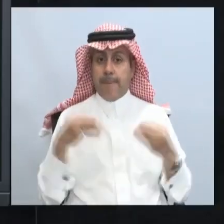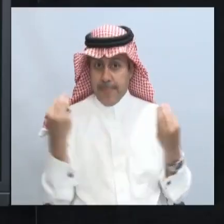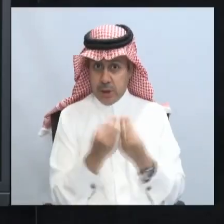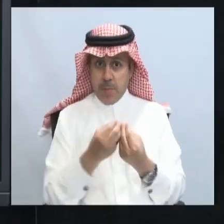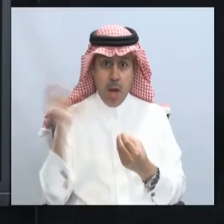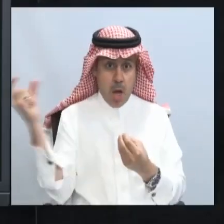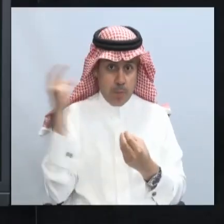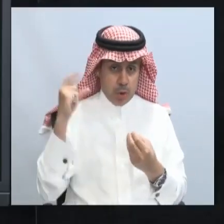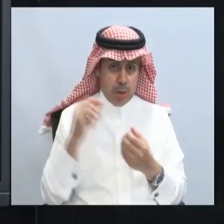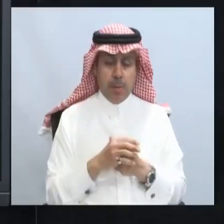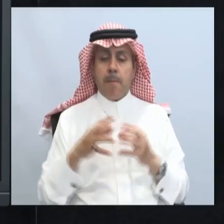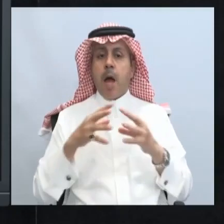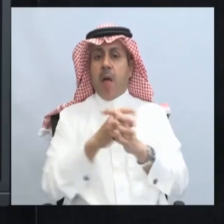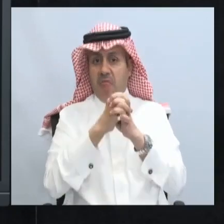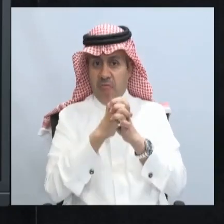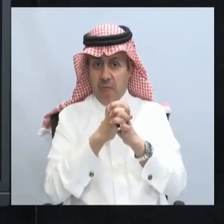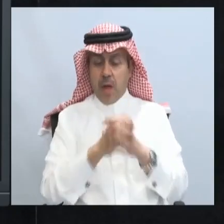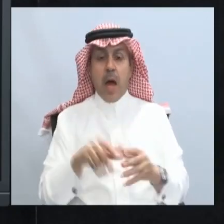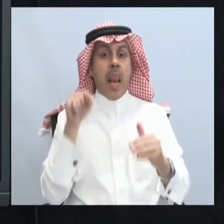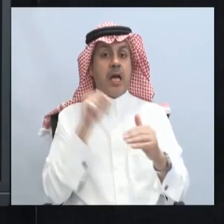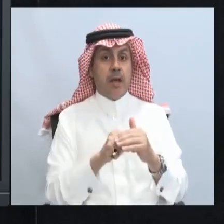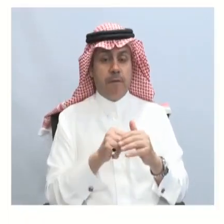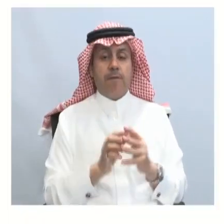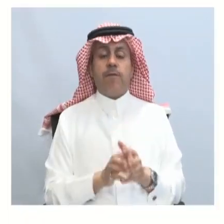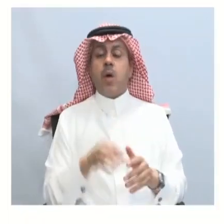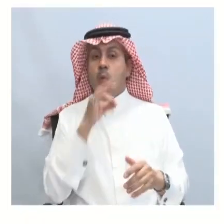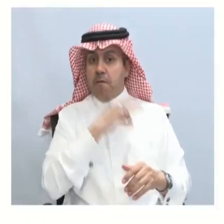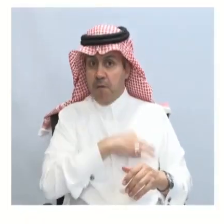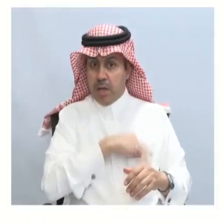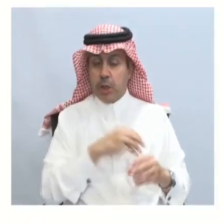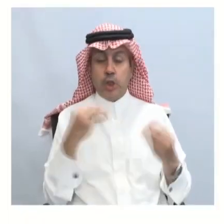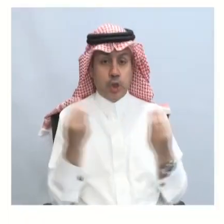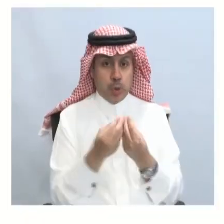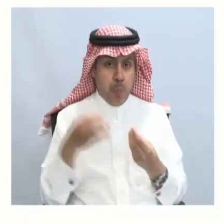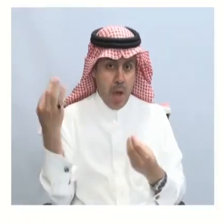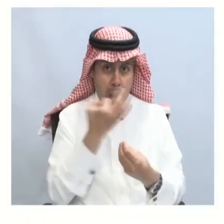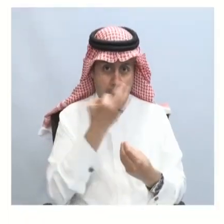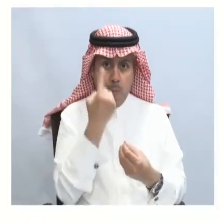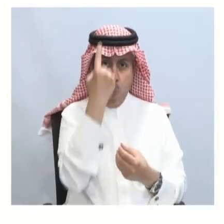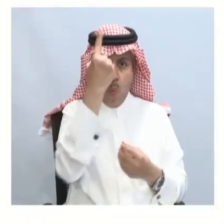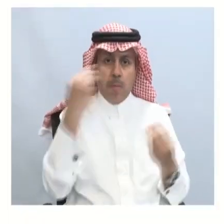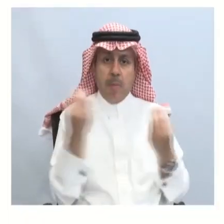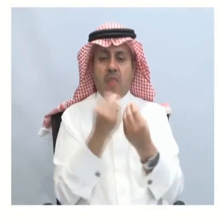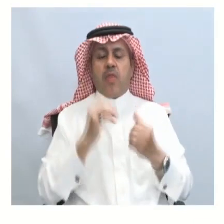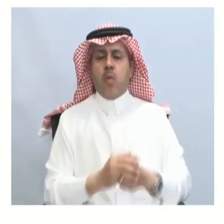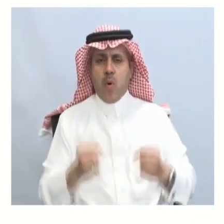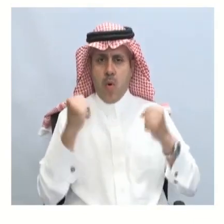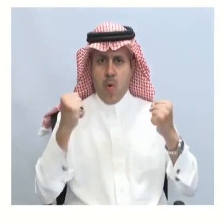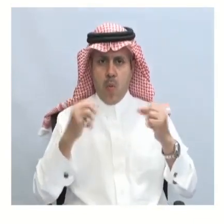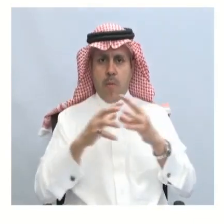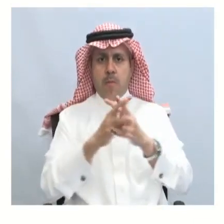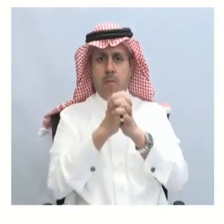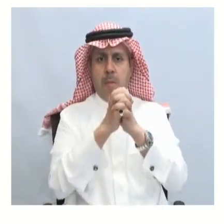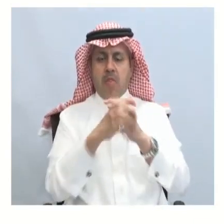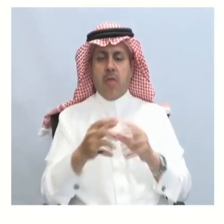اجتماعه وائتلاف يحصل هذه الامور وهي اجتماع ككلمه وايضا القوه وايضا